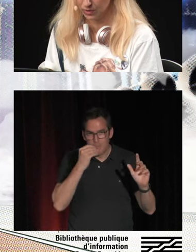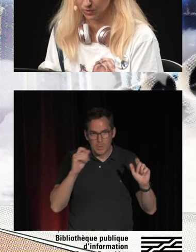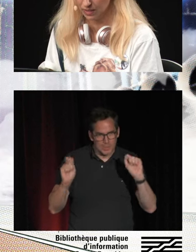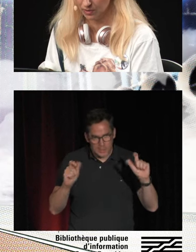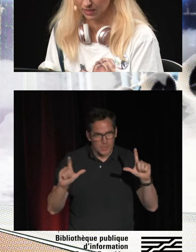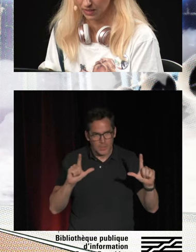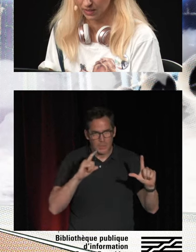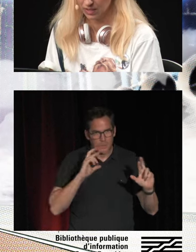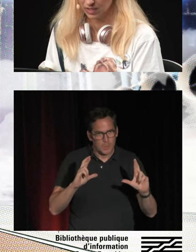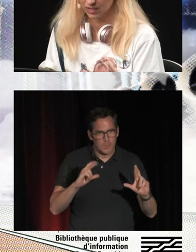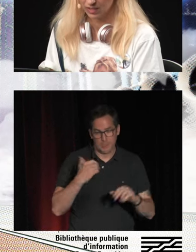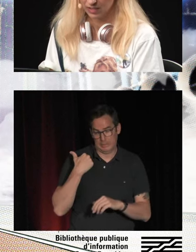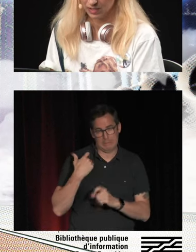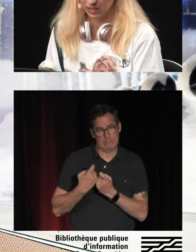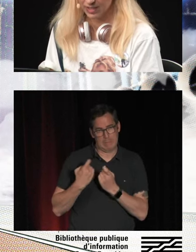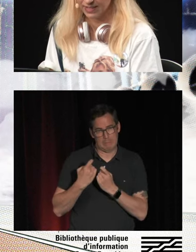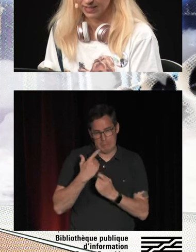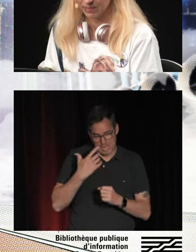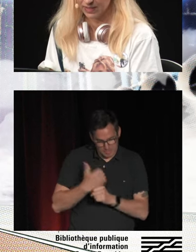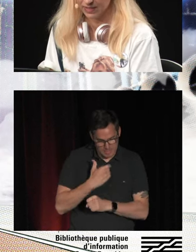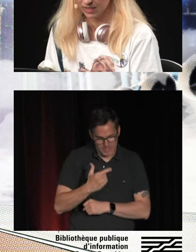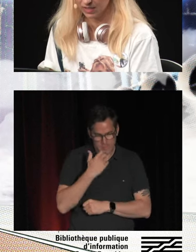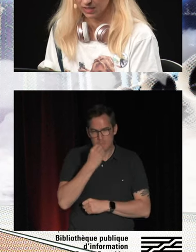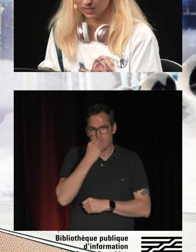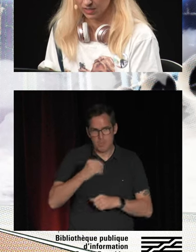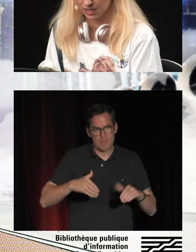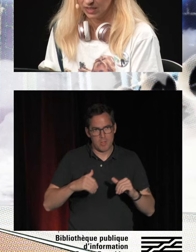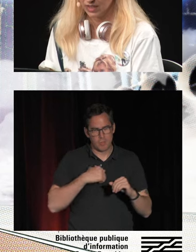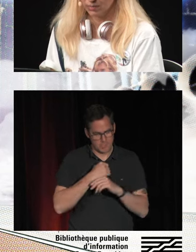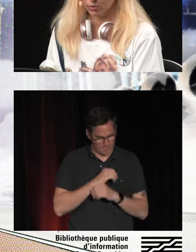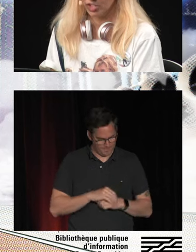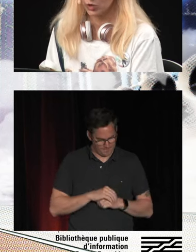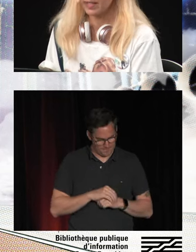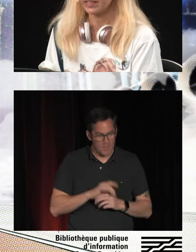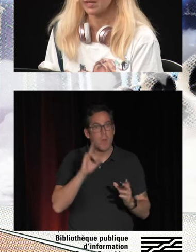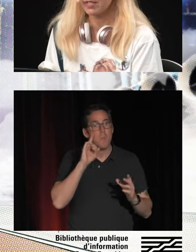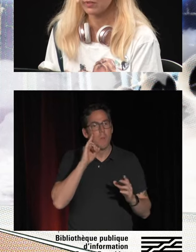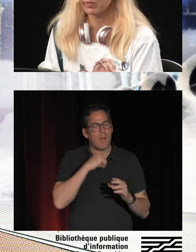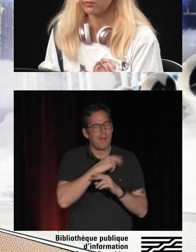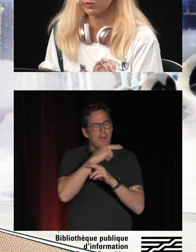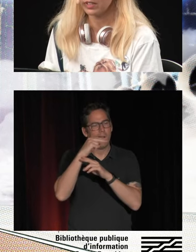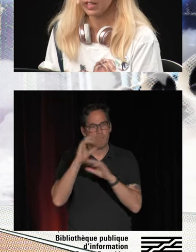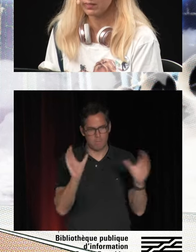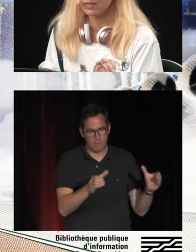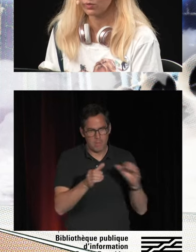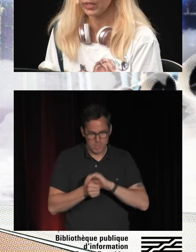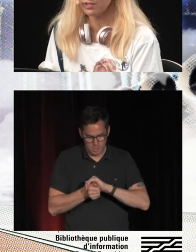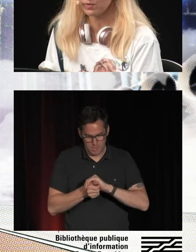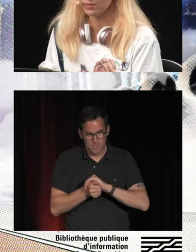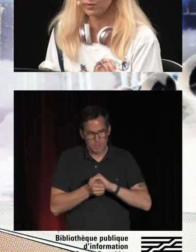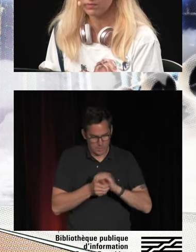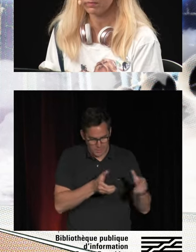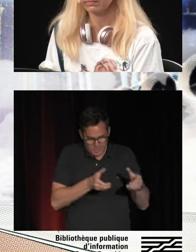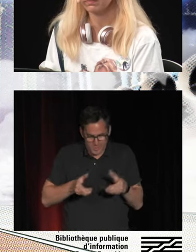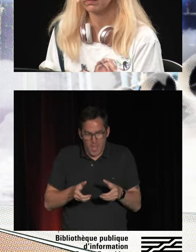problème. J'ai réussi tout à l'heure, mais... Yes, c'est passé. Pourquoi je récupère cette carapace? Parce que bah, une fois qu'on a une carapace, on